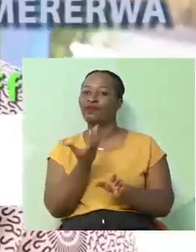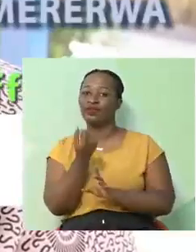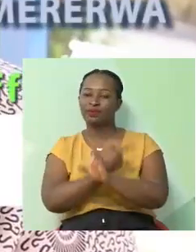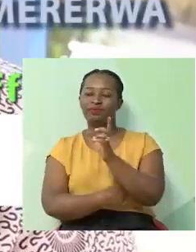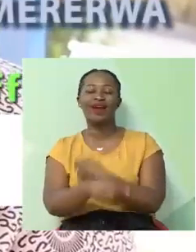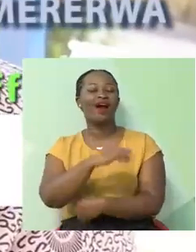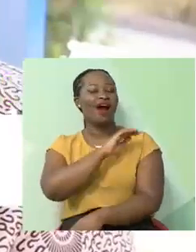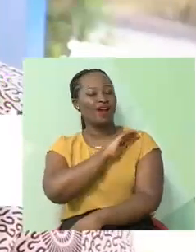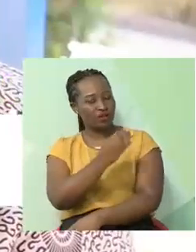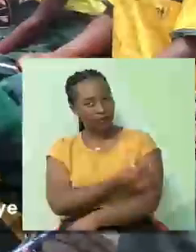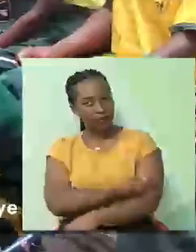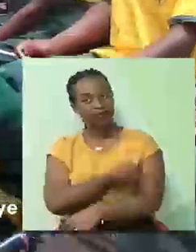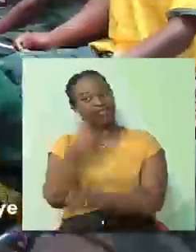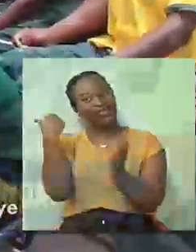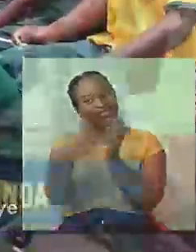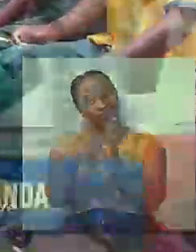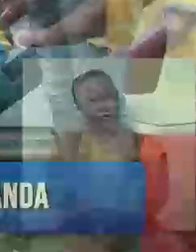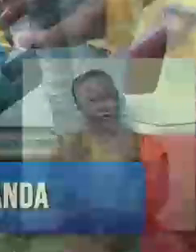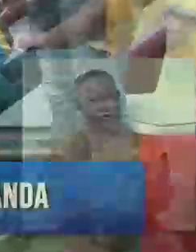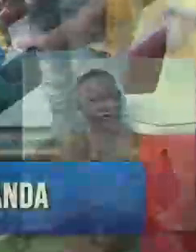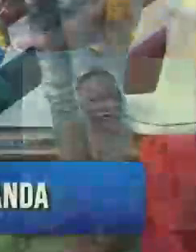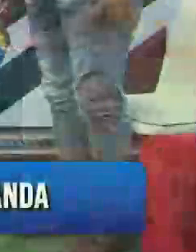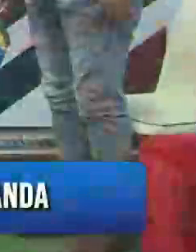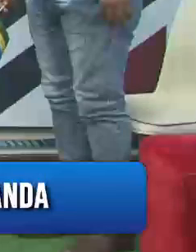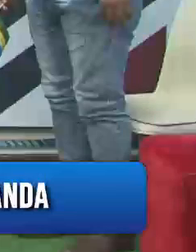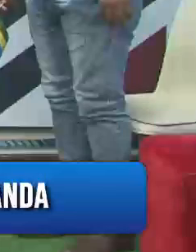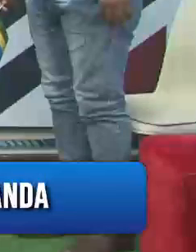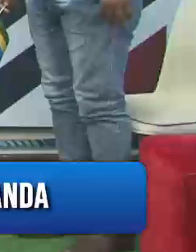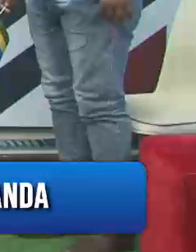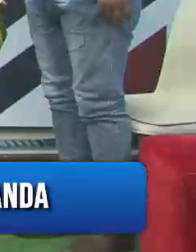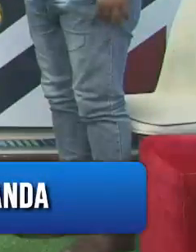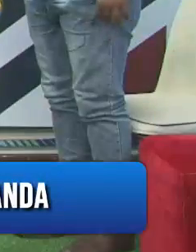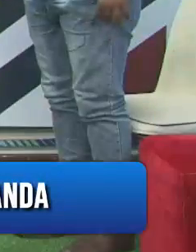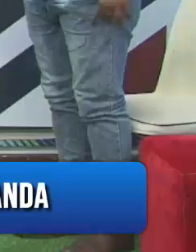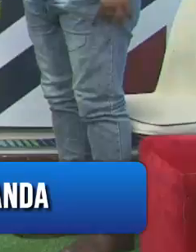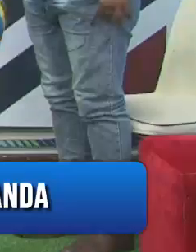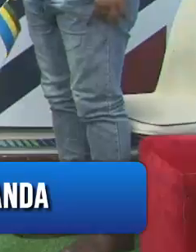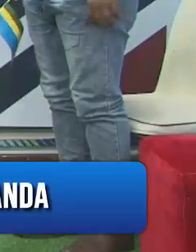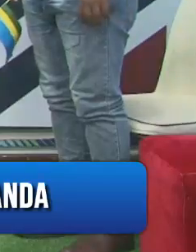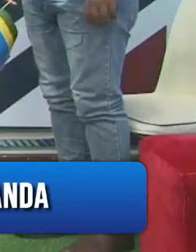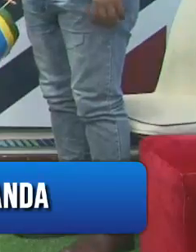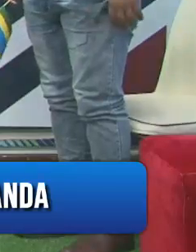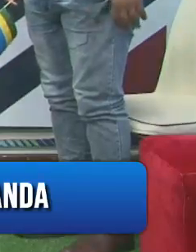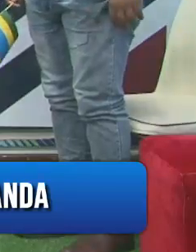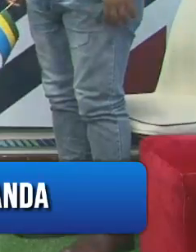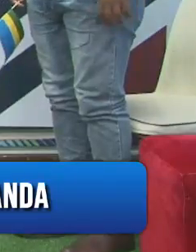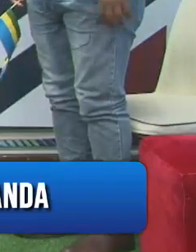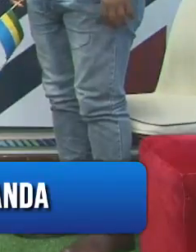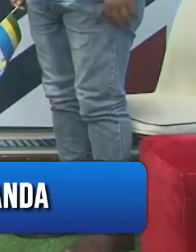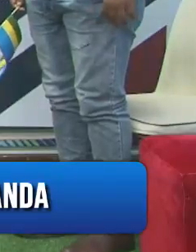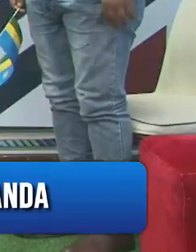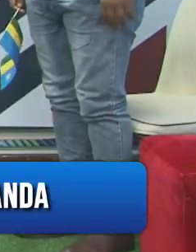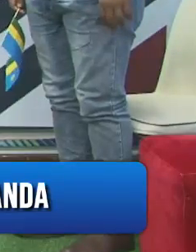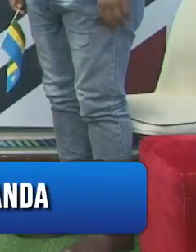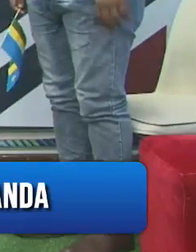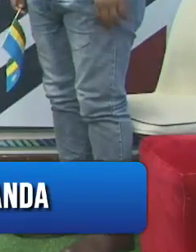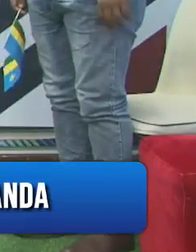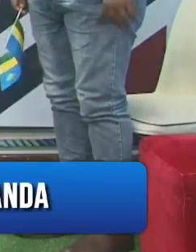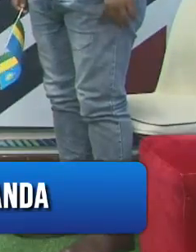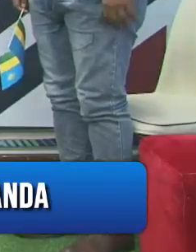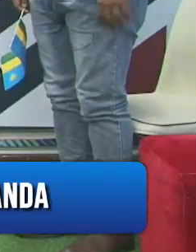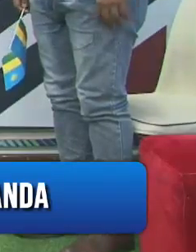ubumuga nawe ashoboye. Kubera icyorezo cya nongeye kubaha ikaze, tugiye gufata wa munota